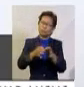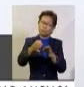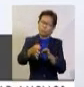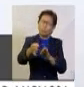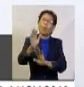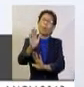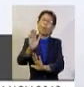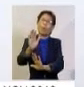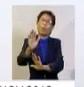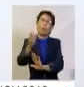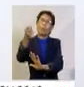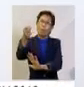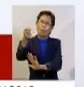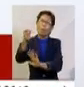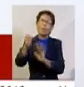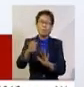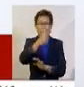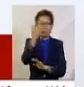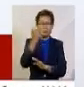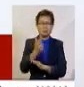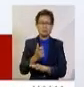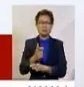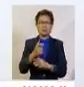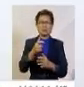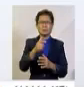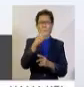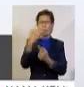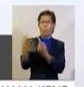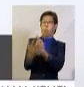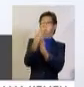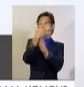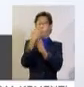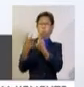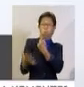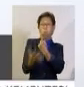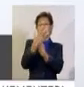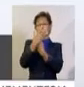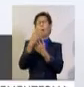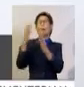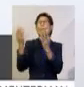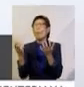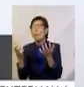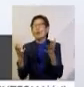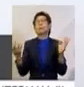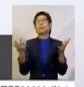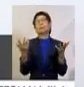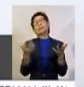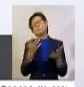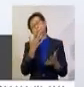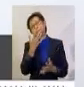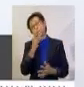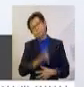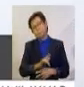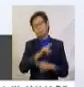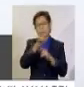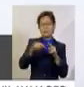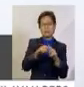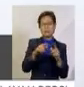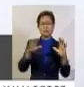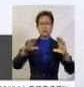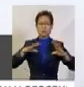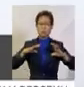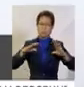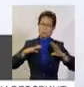Walaupun expectation daripada fans mengharapkan selepas itu. Tapi malangnya apabila keadaan